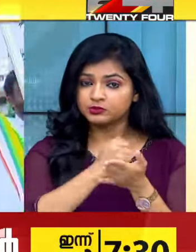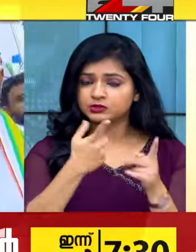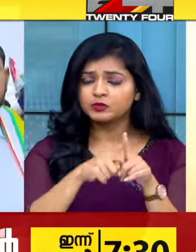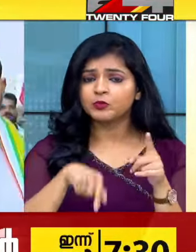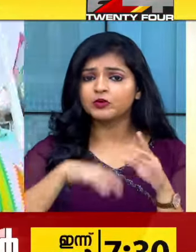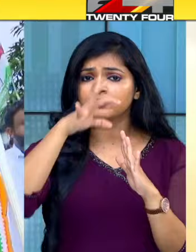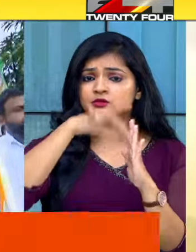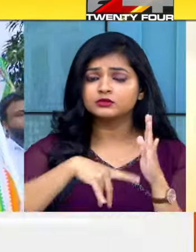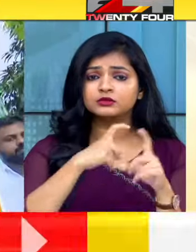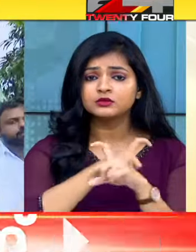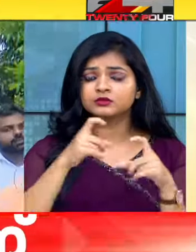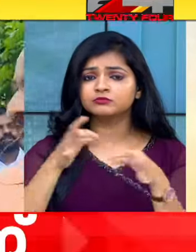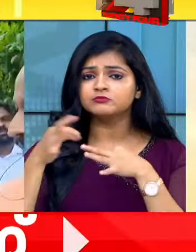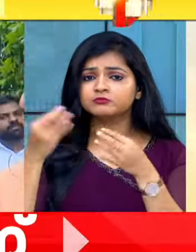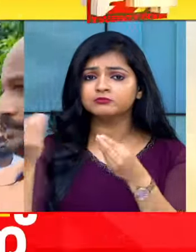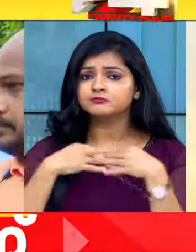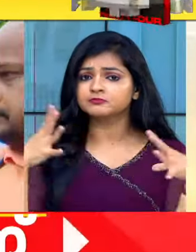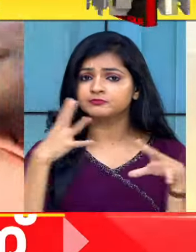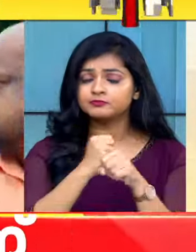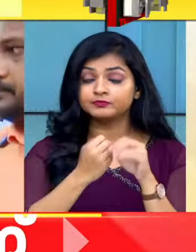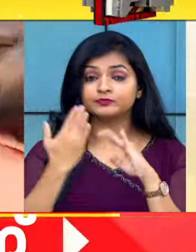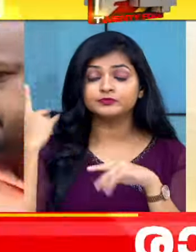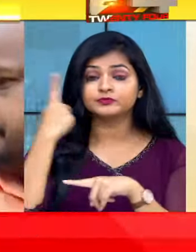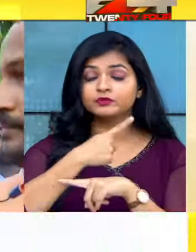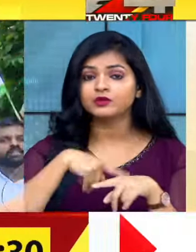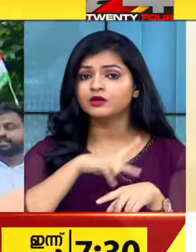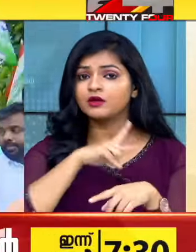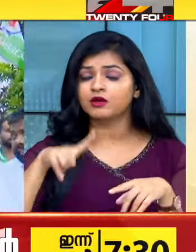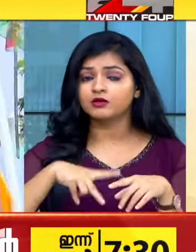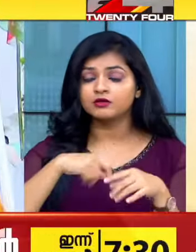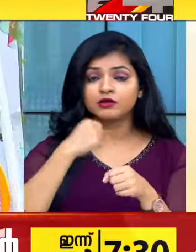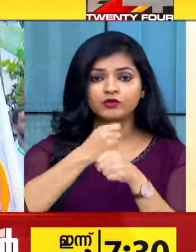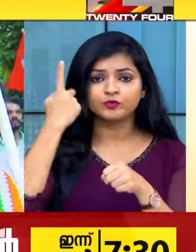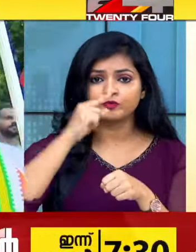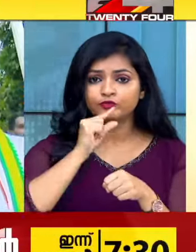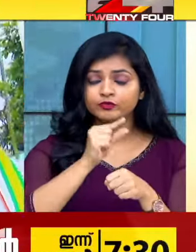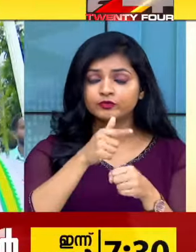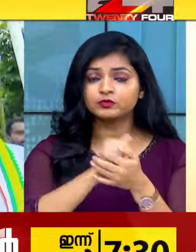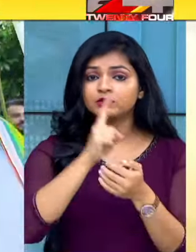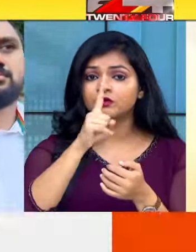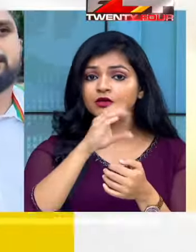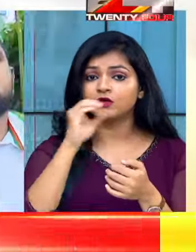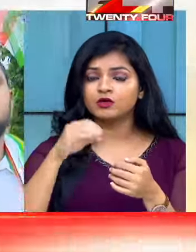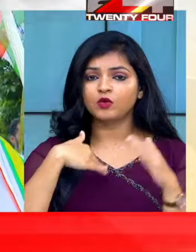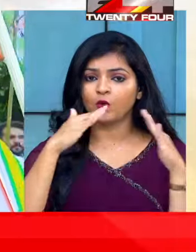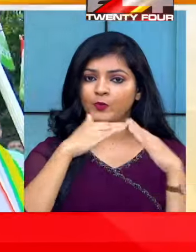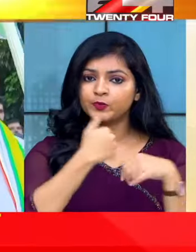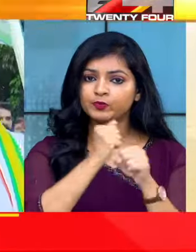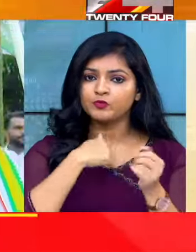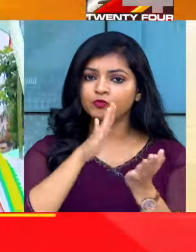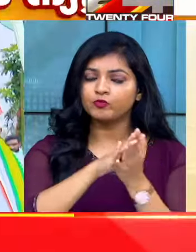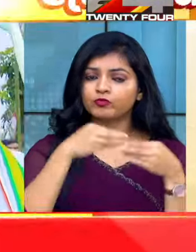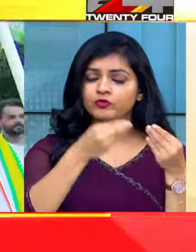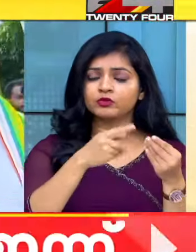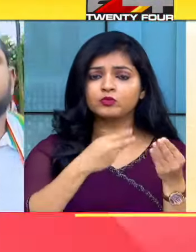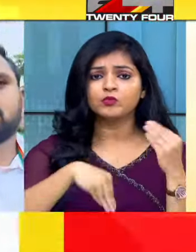കഴിഞ്ഞ ദിവസമാണ് ശ്രീ സിദ്ധരാമയ്യ, അദ്ദേഹം സംസ്ഥാന സർക്കാരിന് കത്ത് കൊടുക്കുന്നു, 100 വീട് പ്രഖ്യാപിച്ചു, പിന്നീട് ഇൻഫർമേഷൻസ് ഒന്നുമില്ല എന്ന് പറഞ്ഞു. അപ്പോൾ